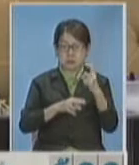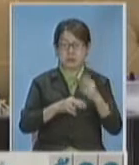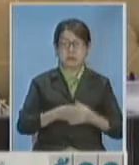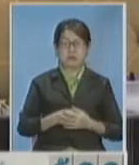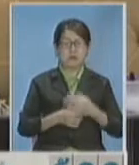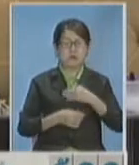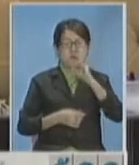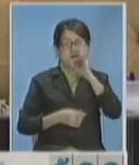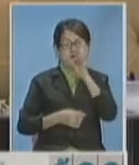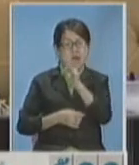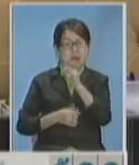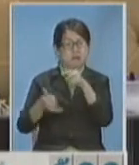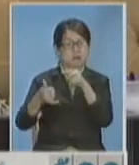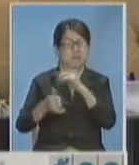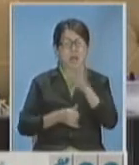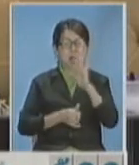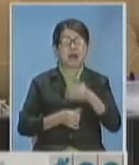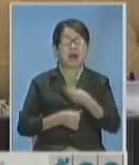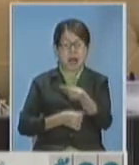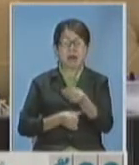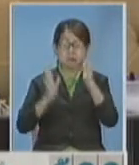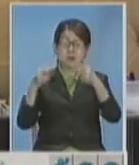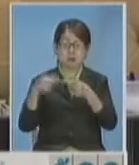ผมไม่ฟ้องฮะแต่ผมจะอนุญาตให้ท่านพูดต่อเ